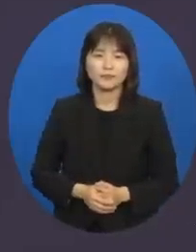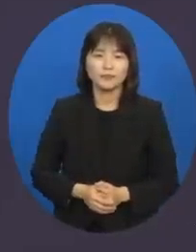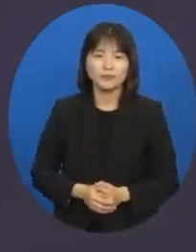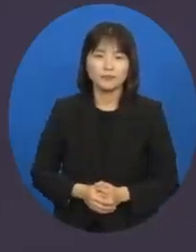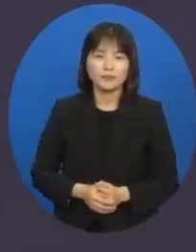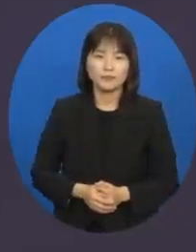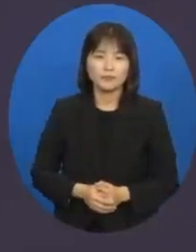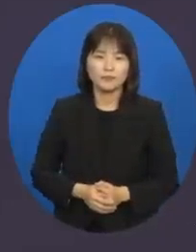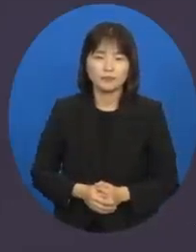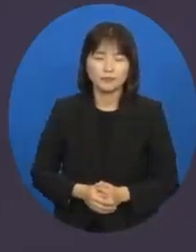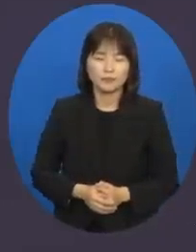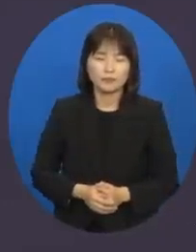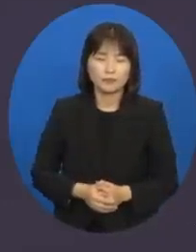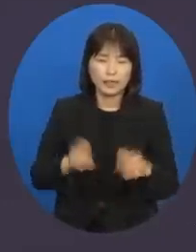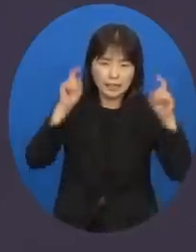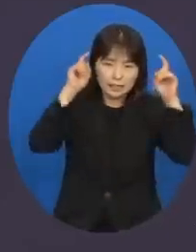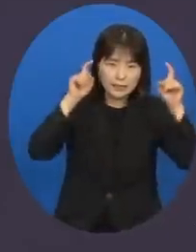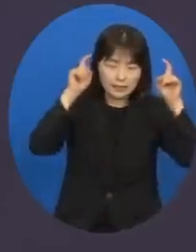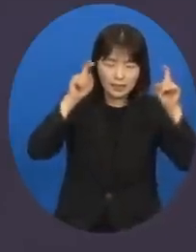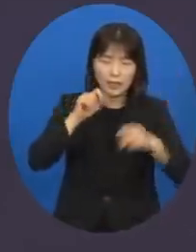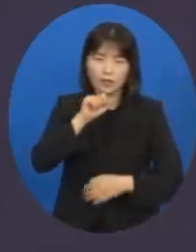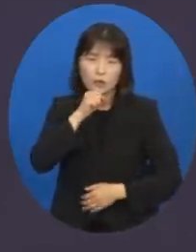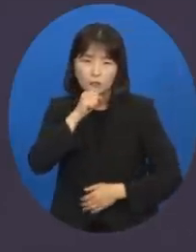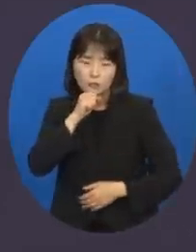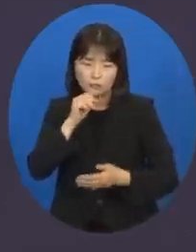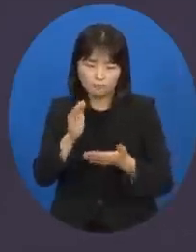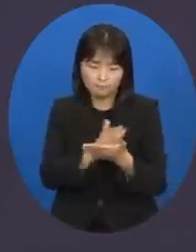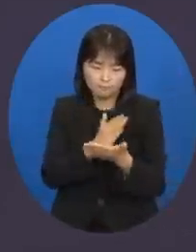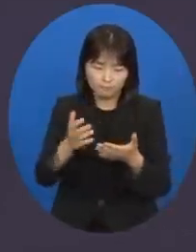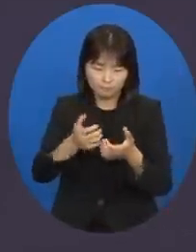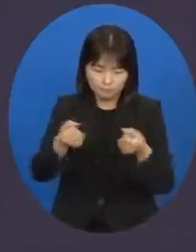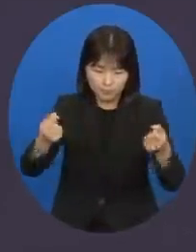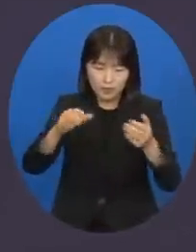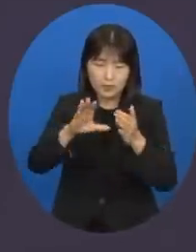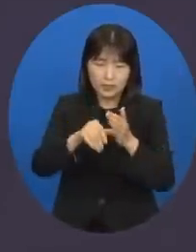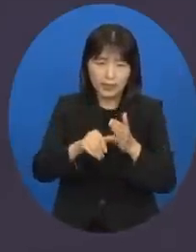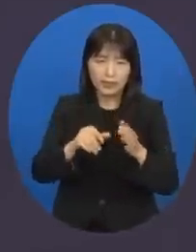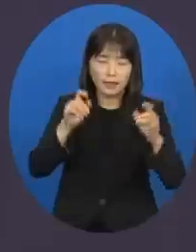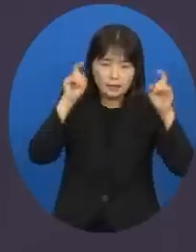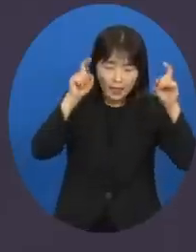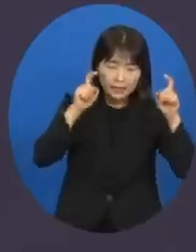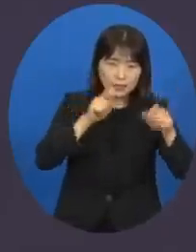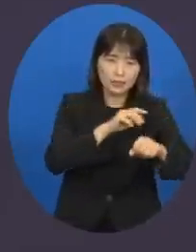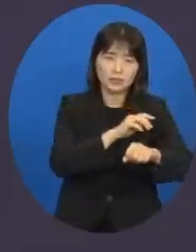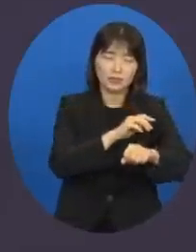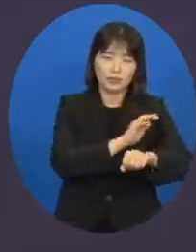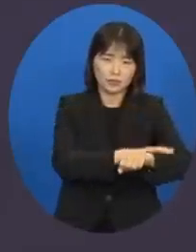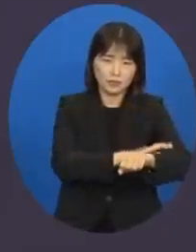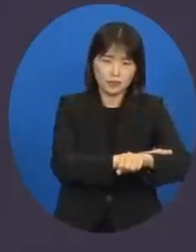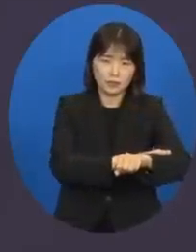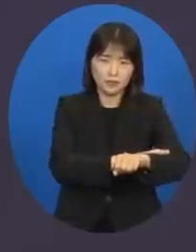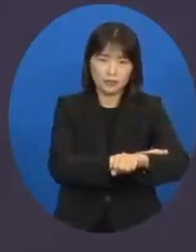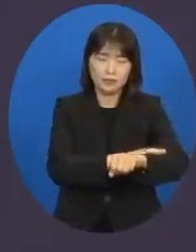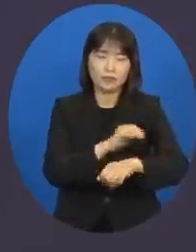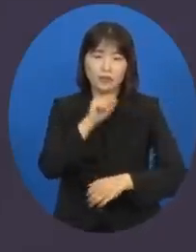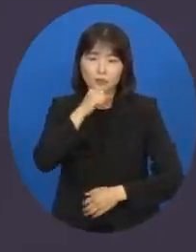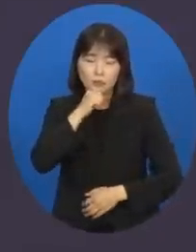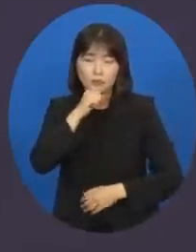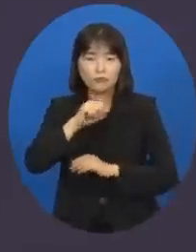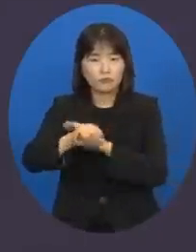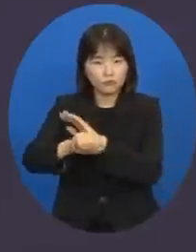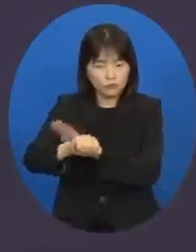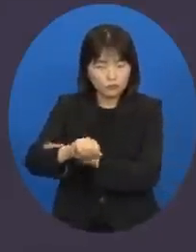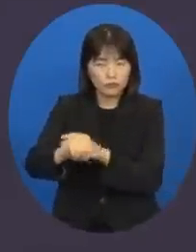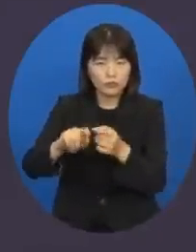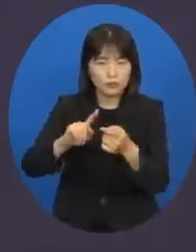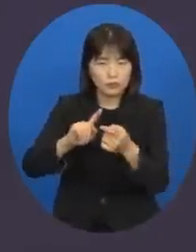마치 양과 염소가 갈라질 때에 양은 우편에 염소는 좌편에 갈라진다는 것을 봤을 때 이 사람을 그냥